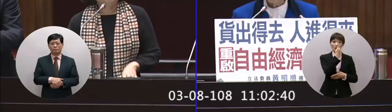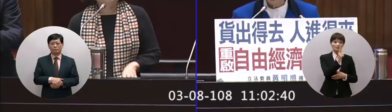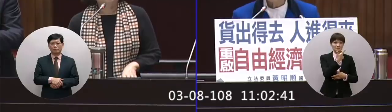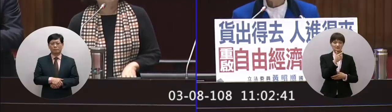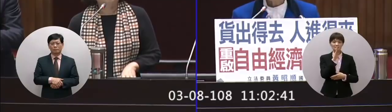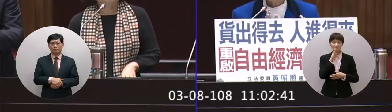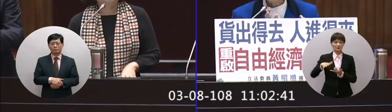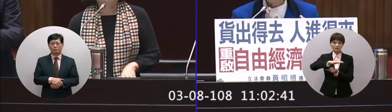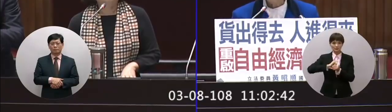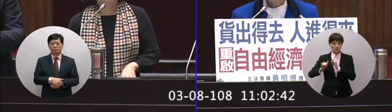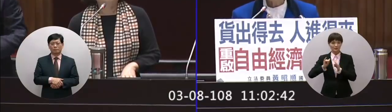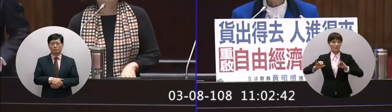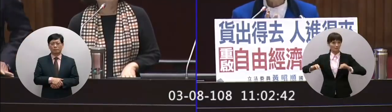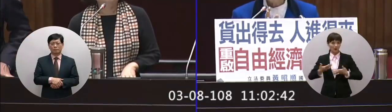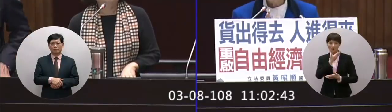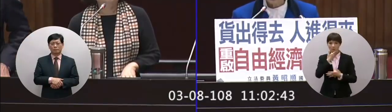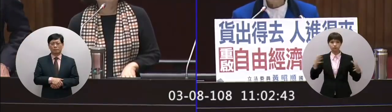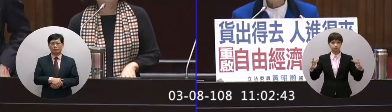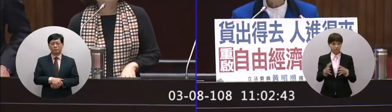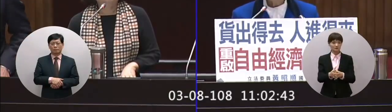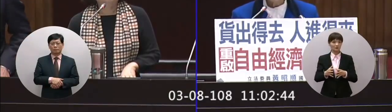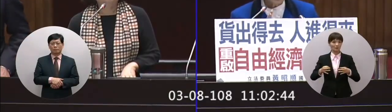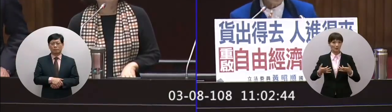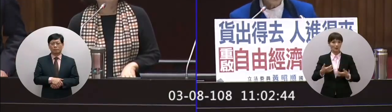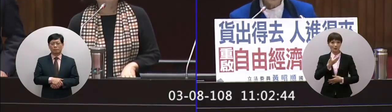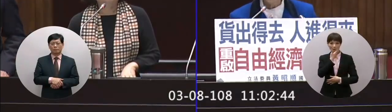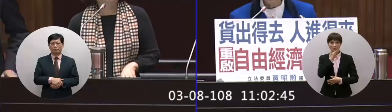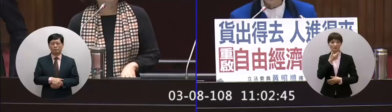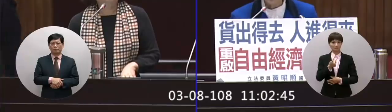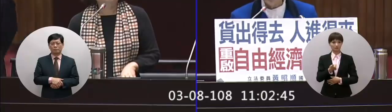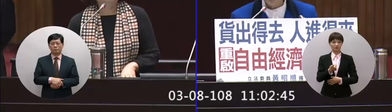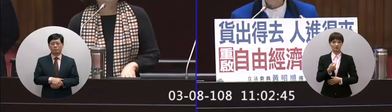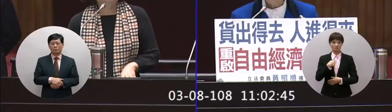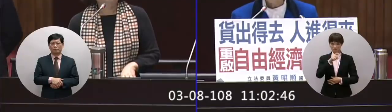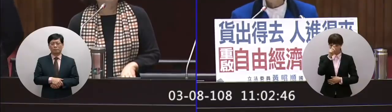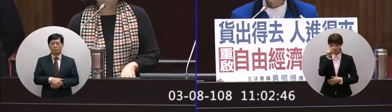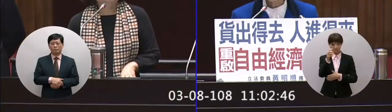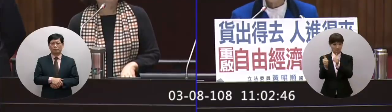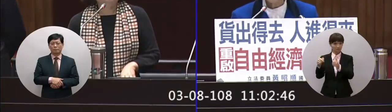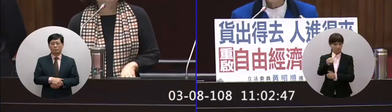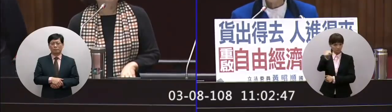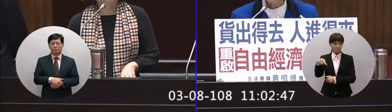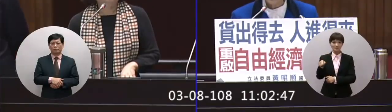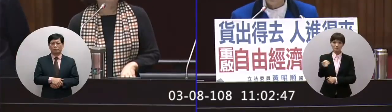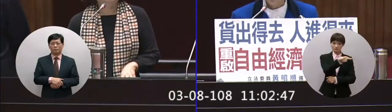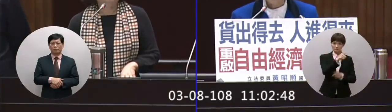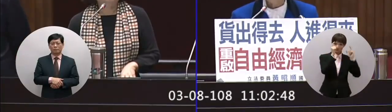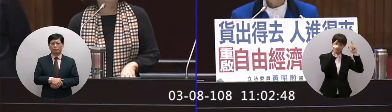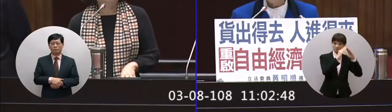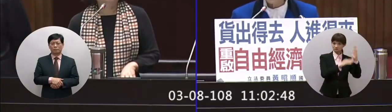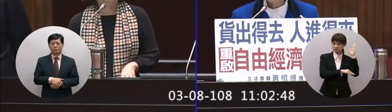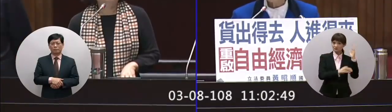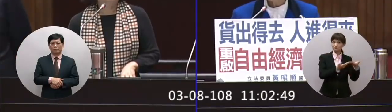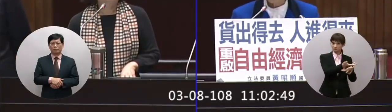所以我希望你们几位行政首长能够再去跟高雄市政府再去做沟通跟协